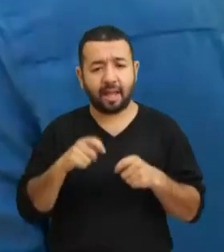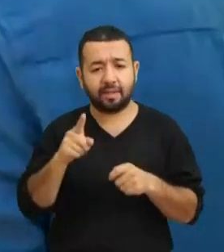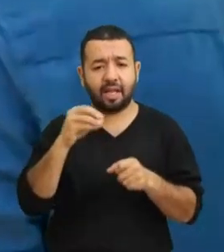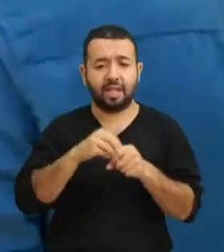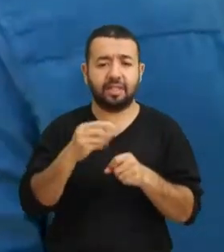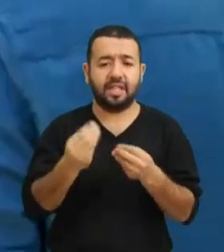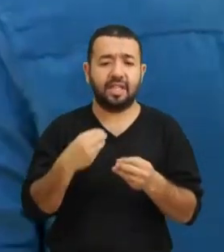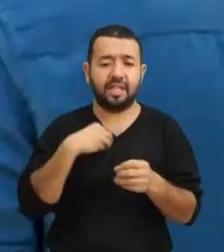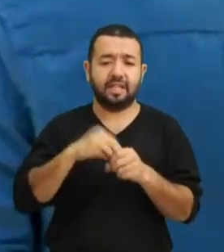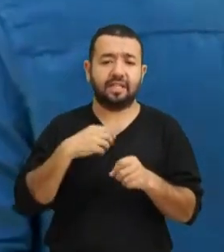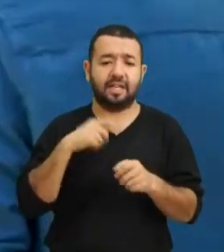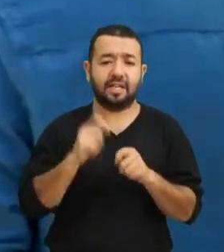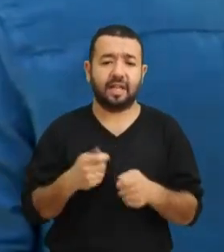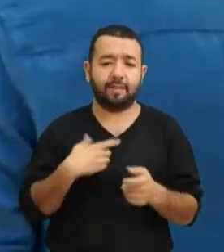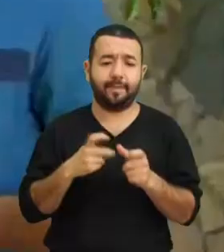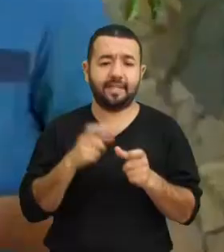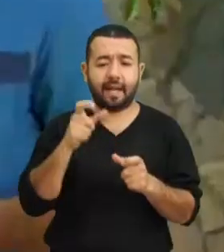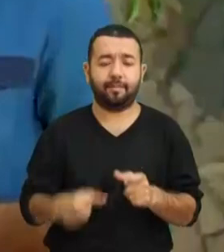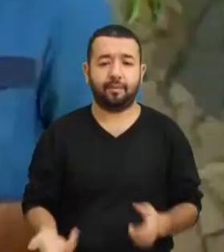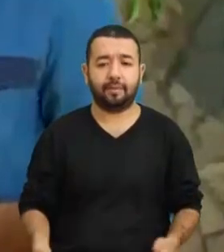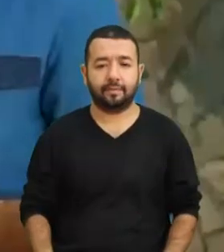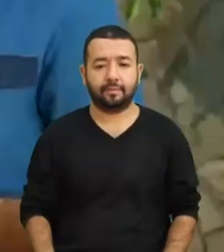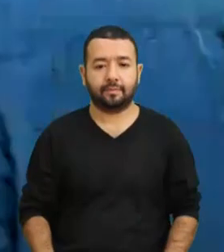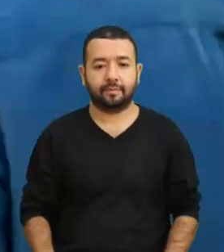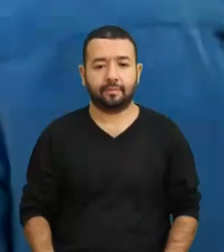sizin iyiliğiniz için yaptım Zarpcığım.